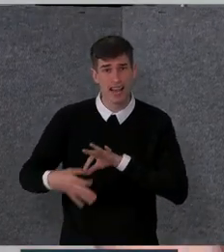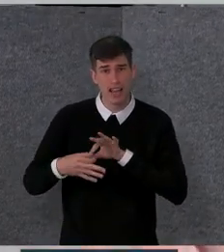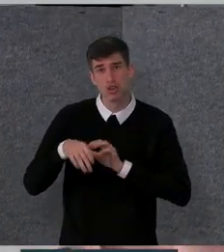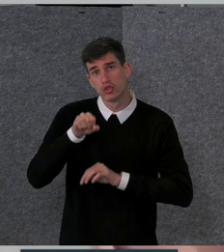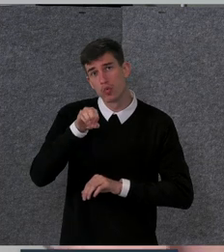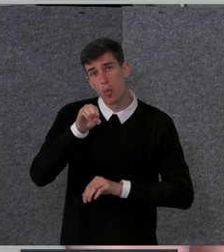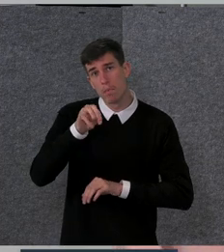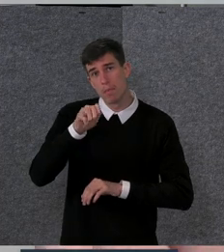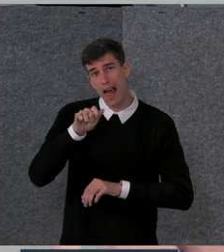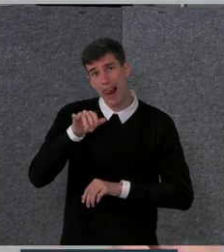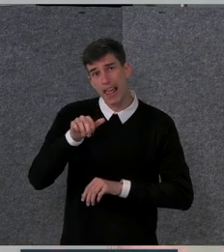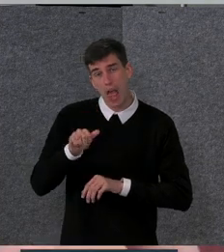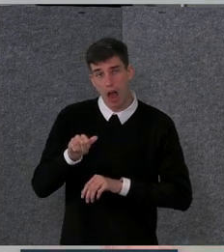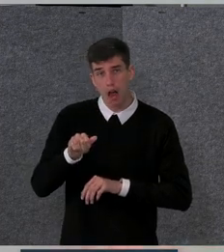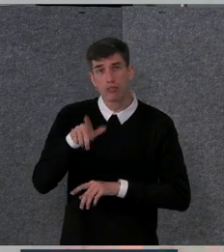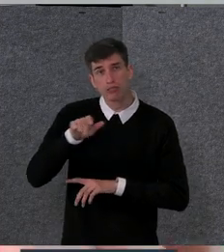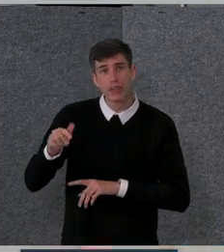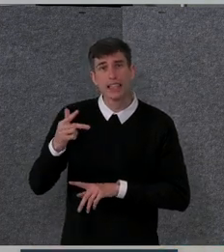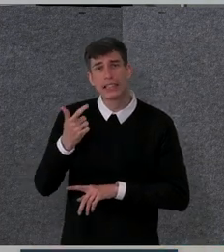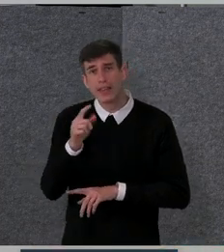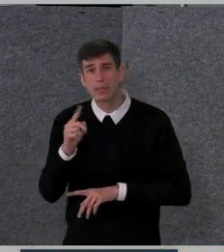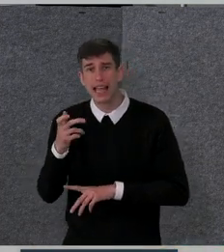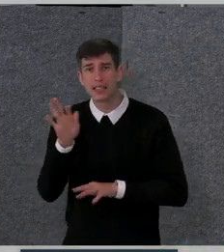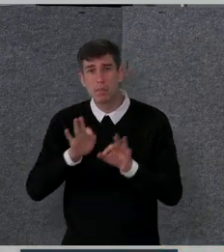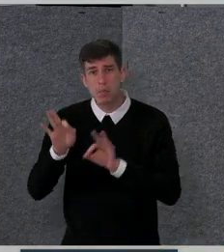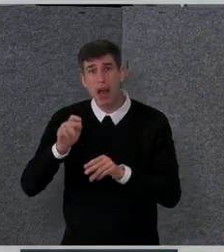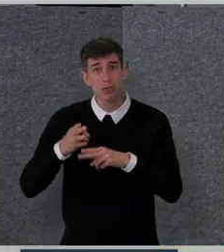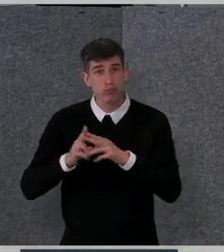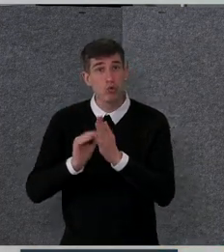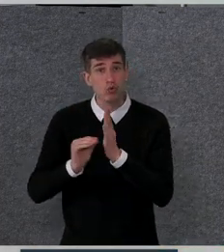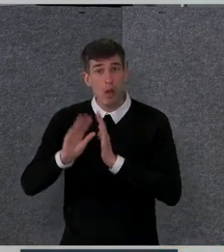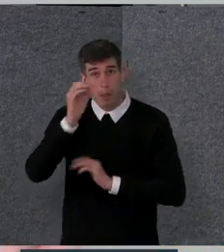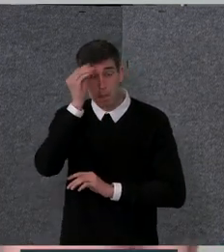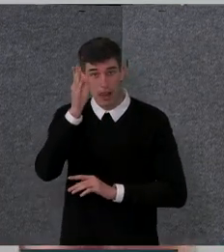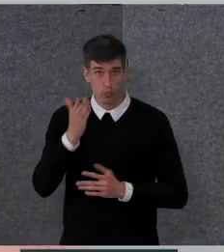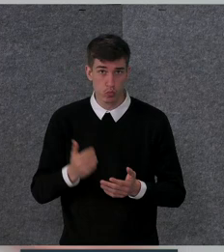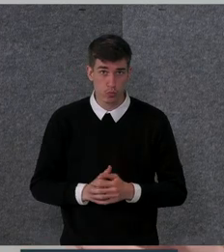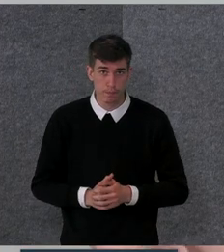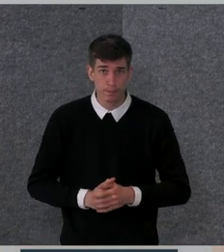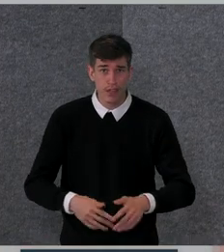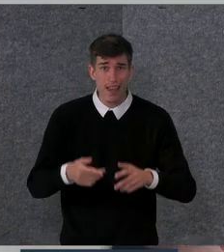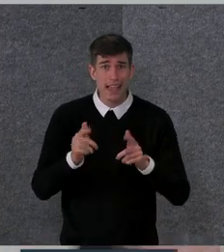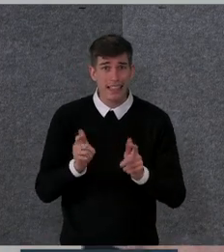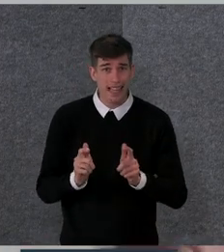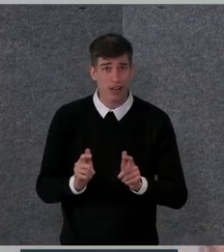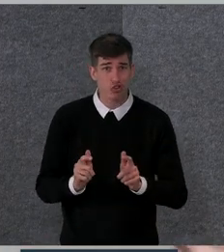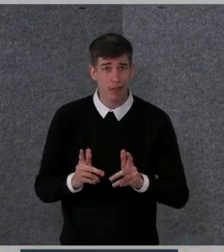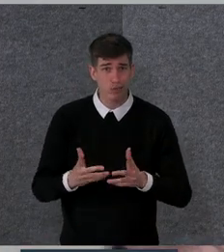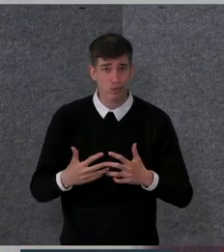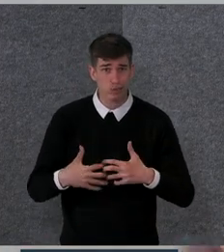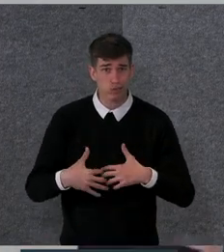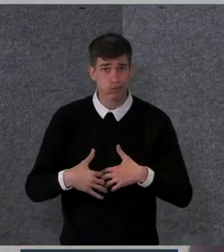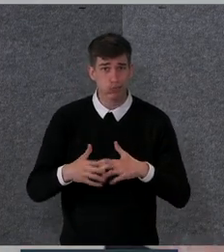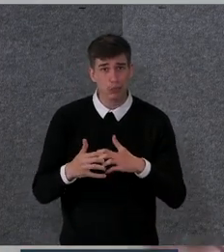haben 20-30% der Kinder im Moment noch eine reguläre Schulbildung. Da wächst eine Gesellschaft heran, die seit 10 Jahren